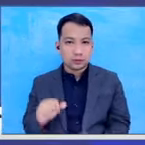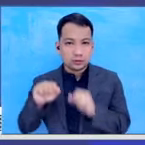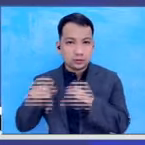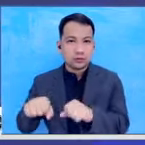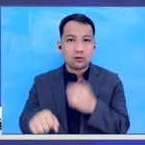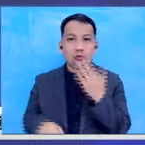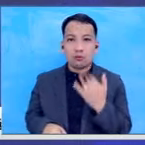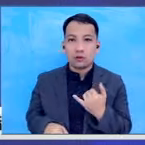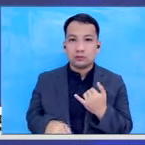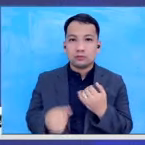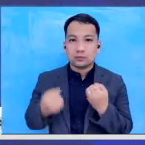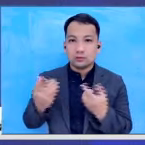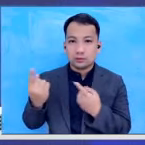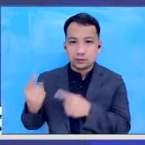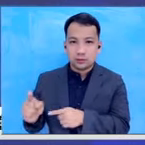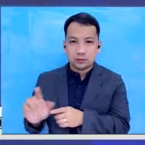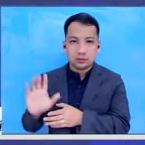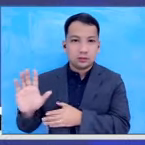nangyayari diyan